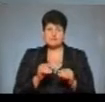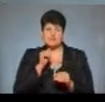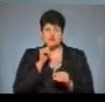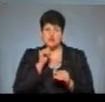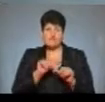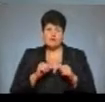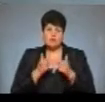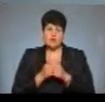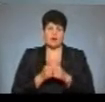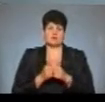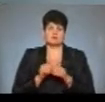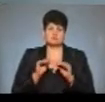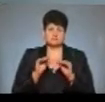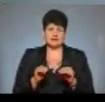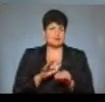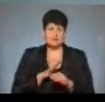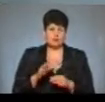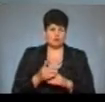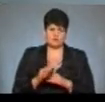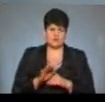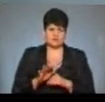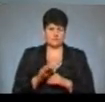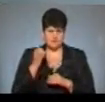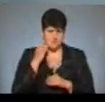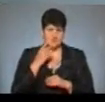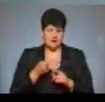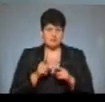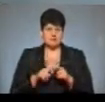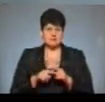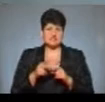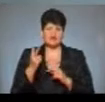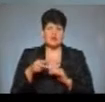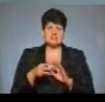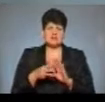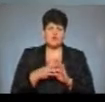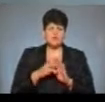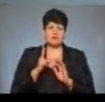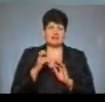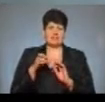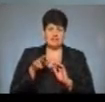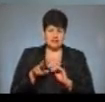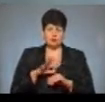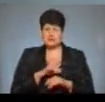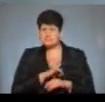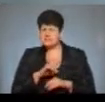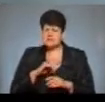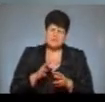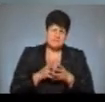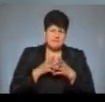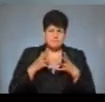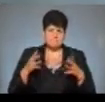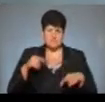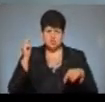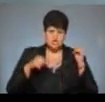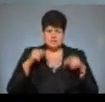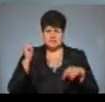знищено посіви, пересіяно. Не було пізно, якщо пам'ятаєте, це 28 квітня. Пройшла найбільша така